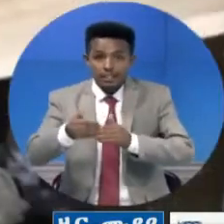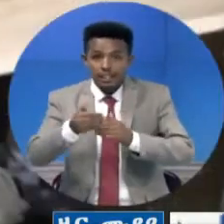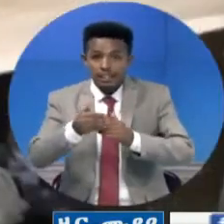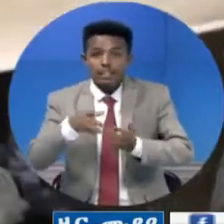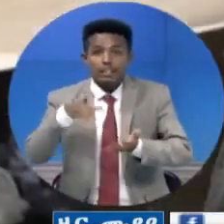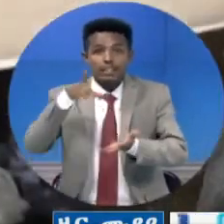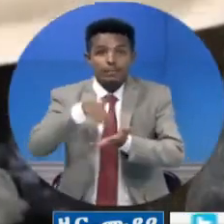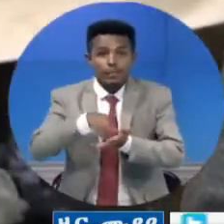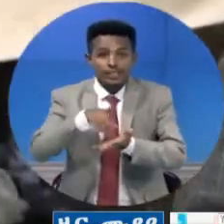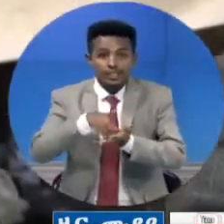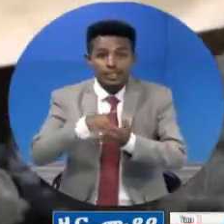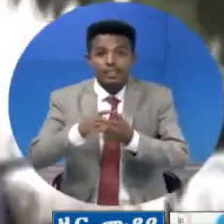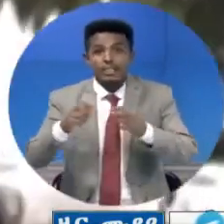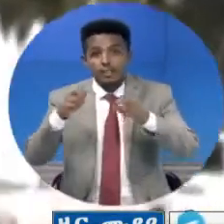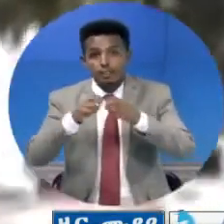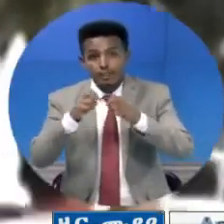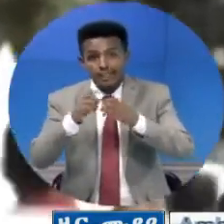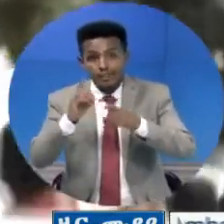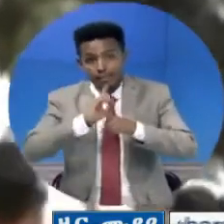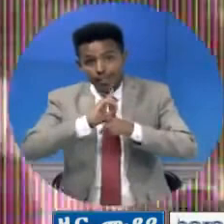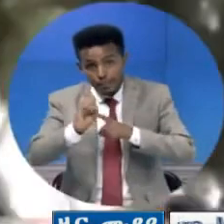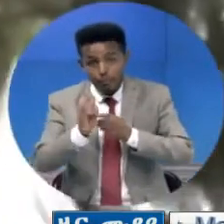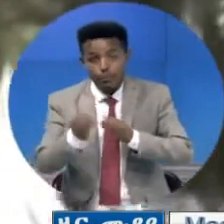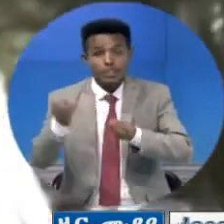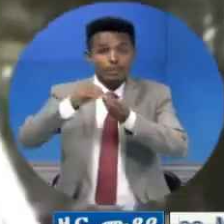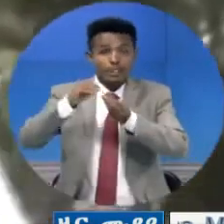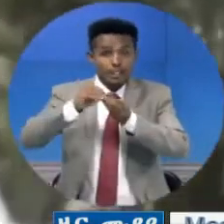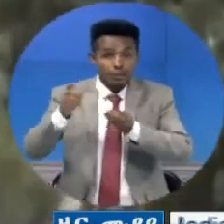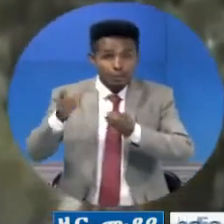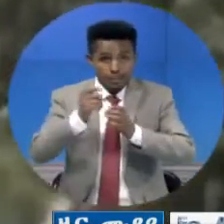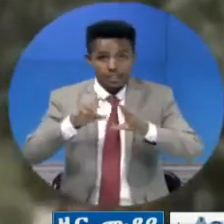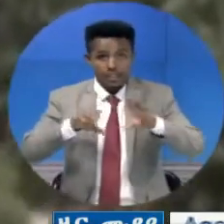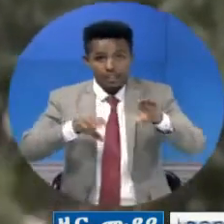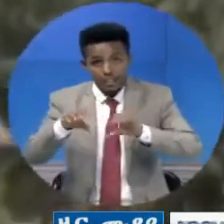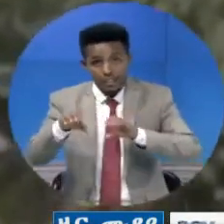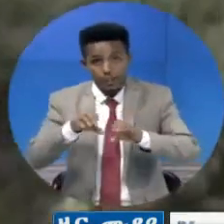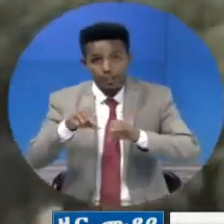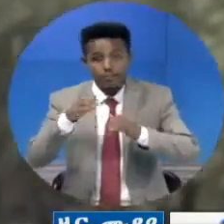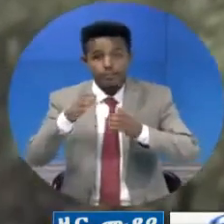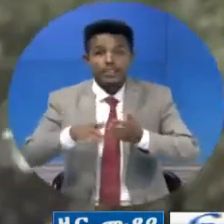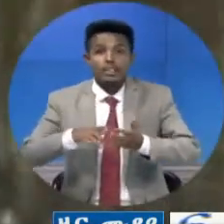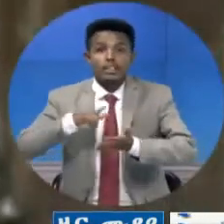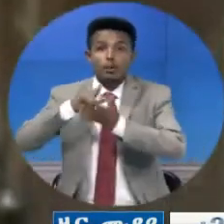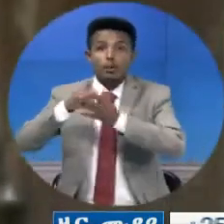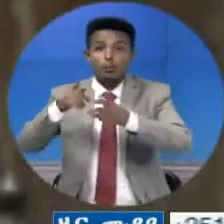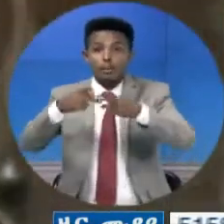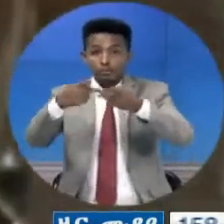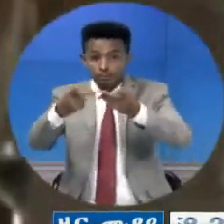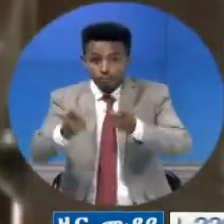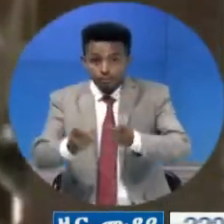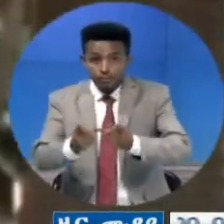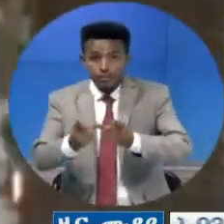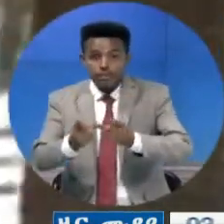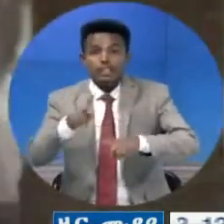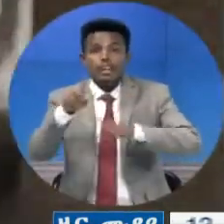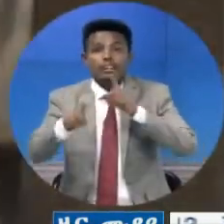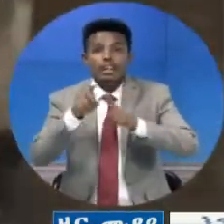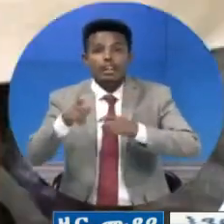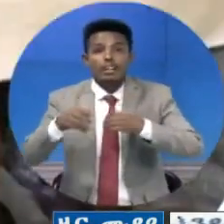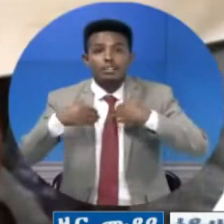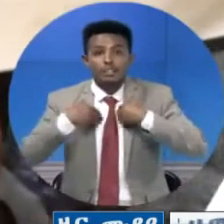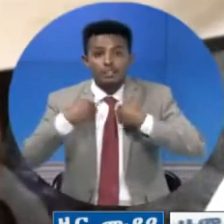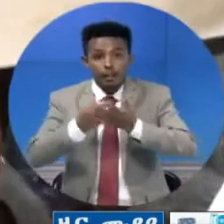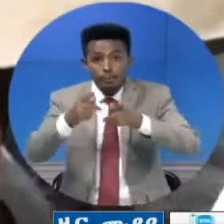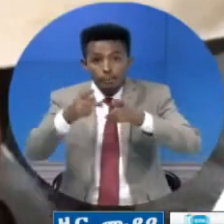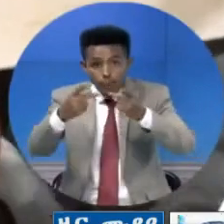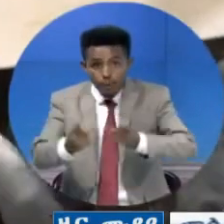የመብራት መስመሮች አፕግሬድ የማድረግ ስራው እየተከናወነ ነው ያለው ማለት ነው። የአውሮፕላን ማረፊያ ጥያቄ አለን። እሱም ቦታው